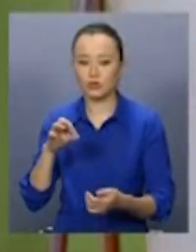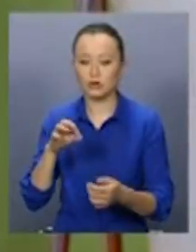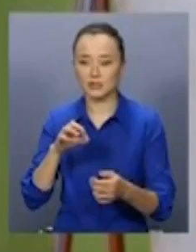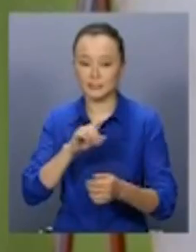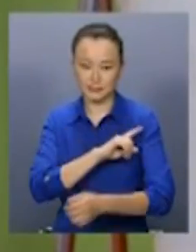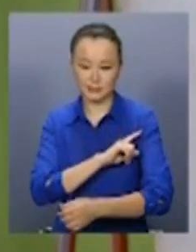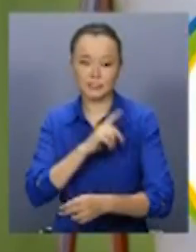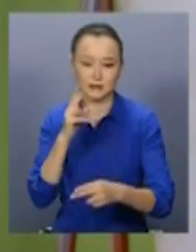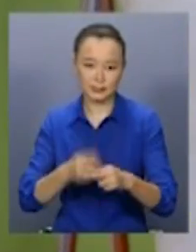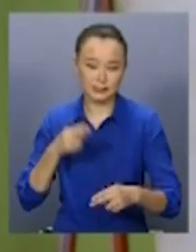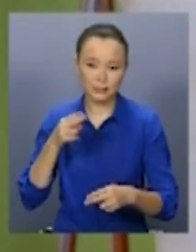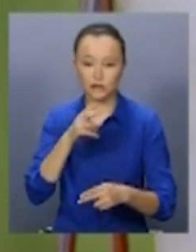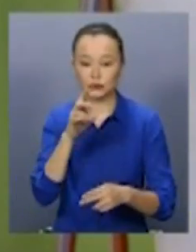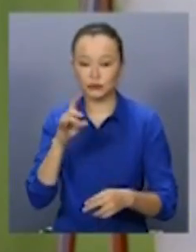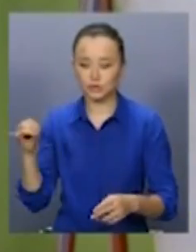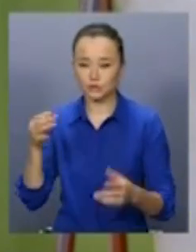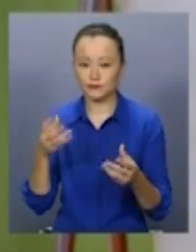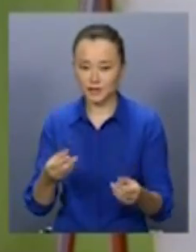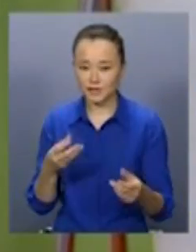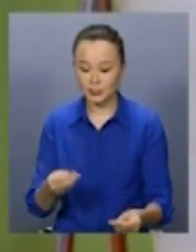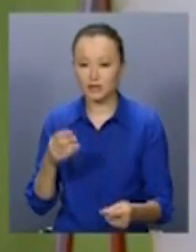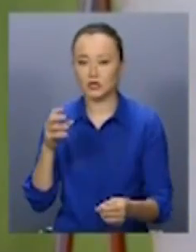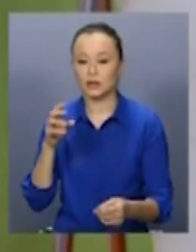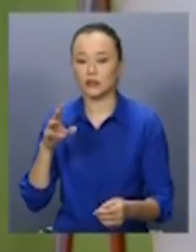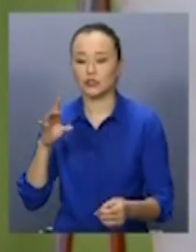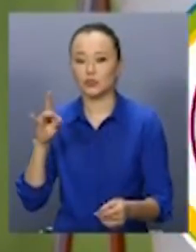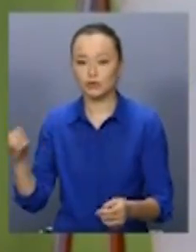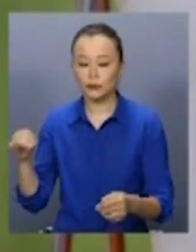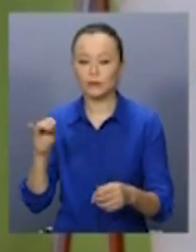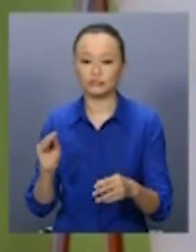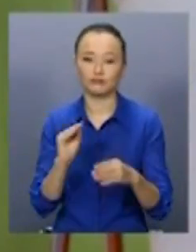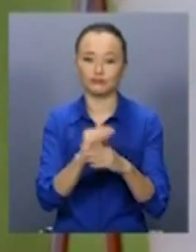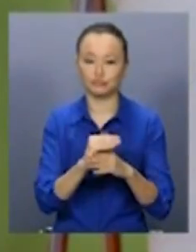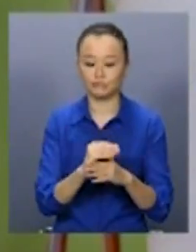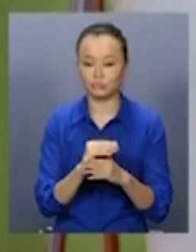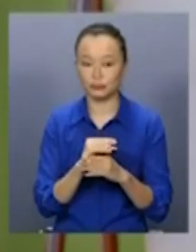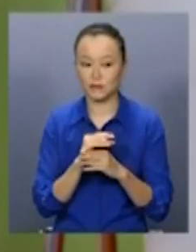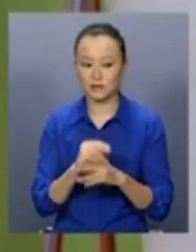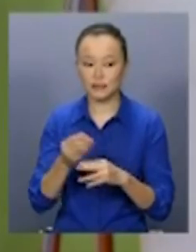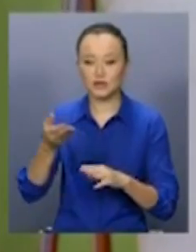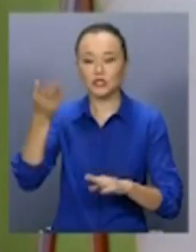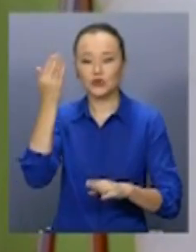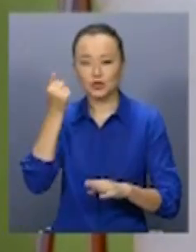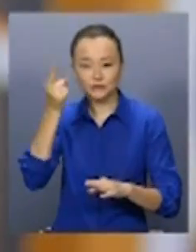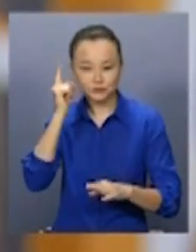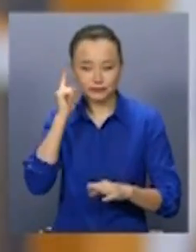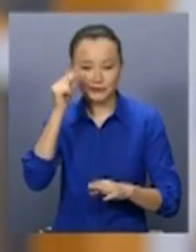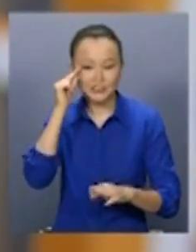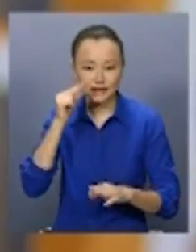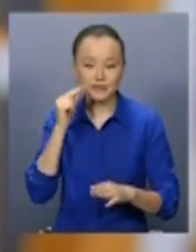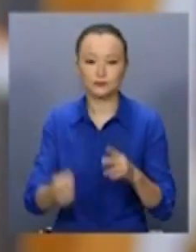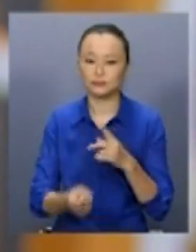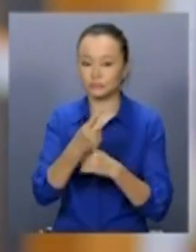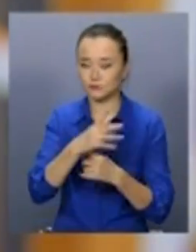зю деген жұмсақ, рю деген соның қосындысы, синтез. Бұл енді ертеде Қытай жерінен шыққан,